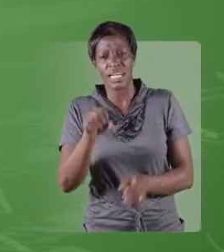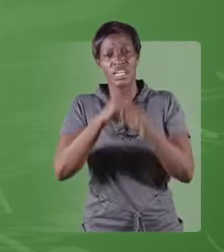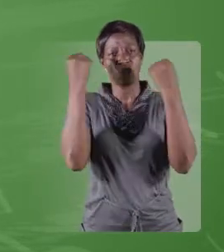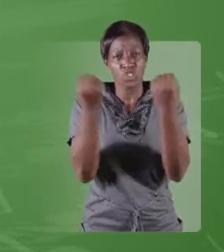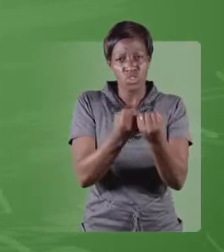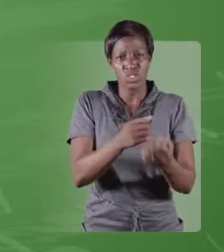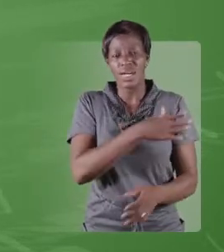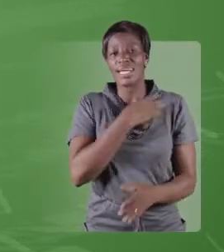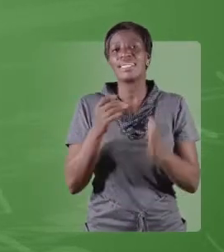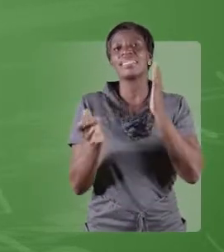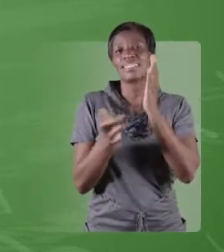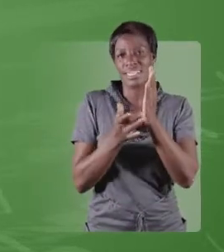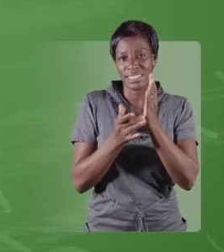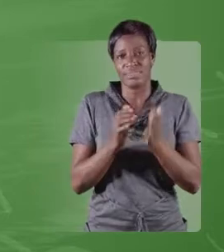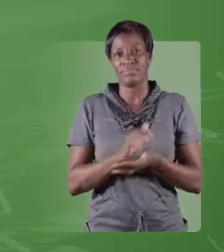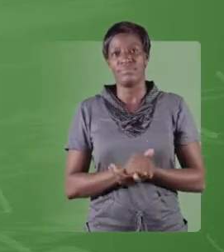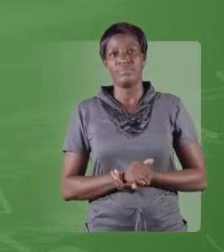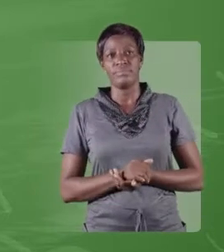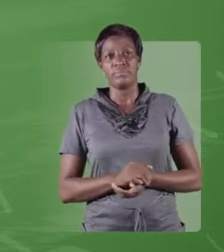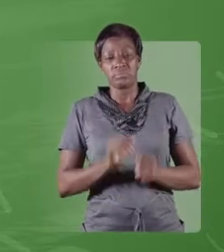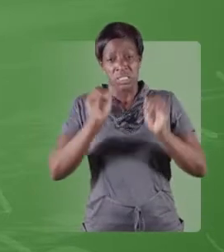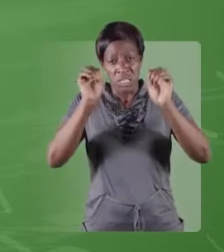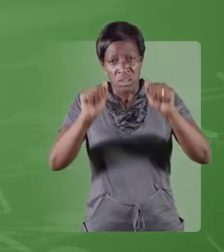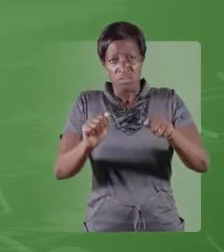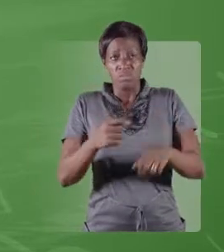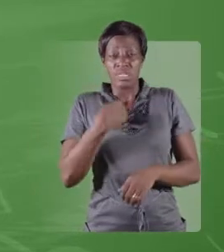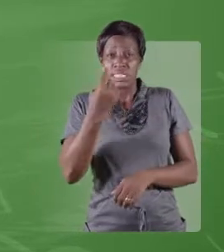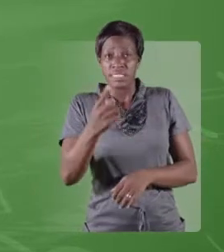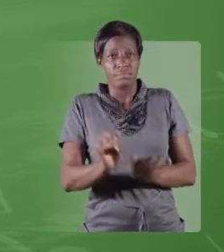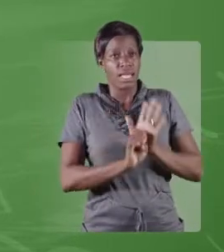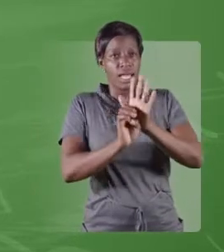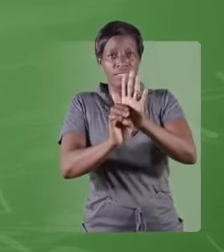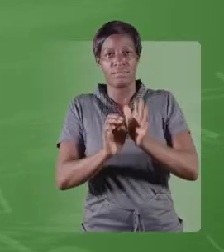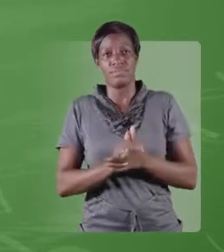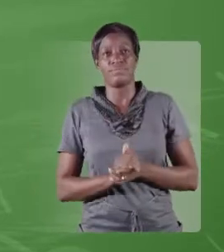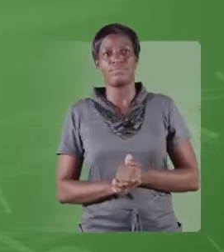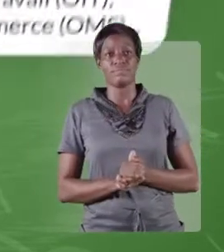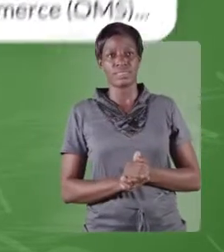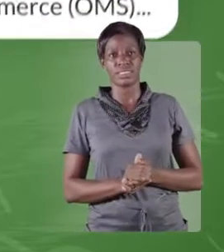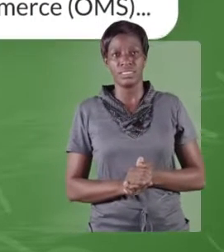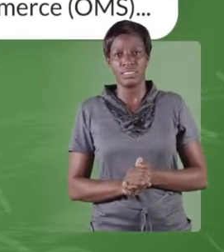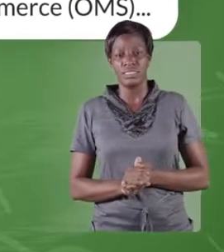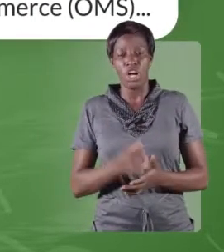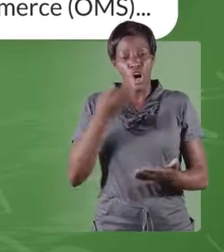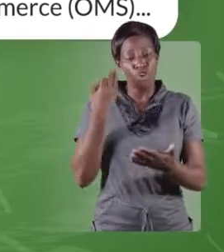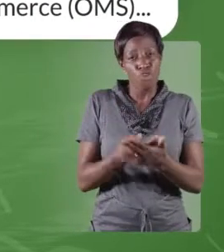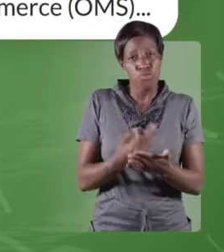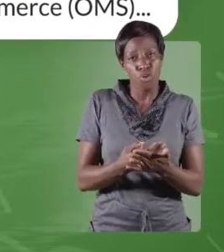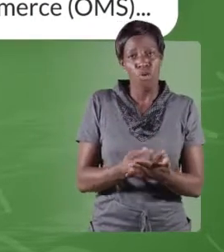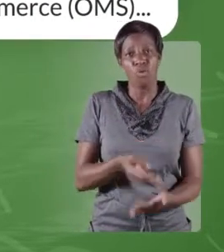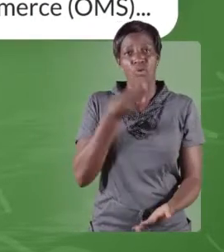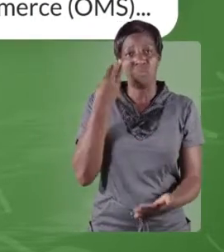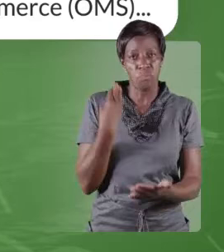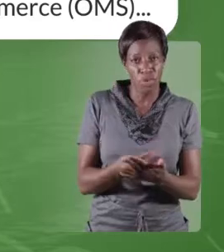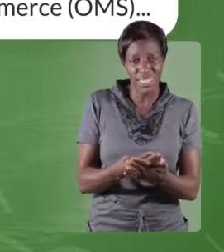techniques. On peut citer parmi ces organismes le Fonds monétaire international,